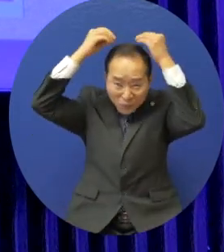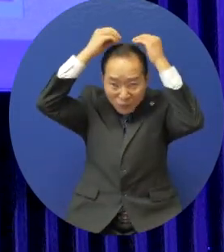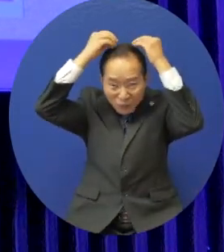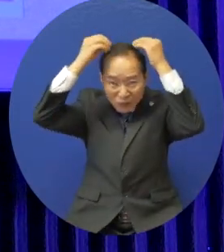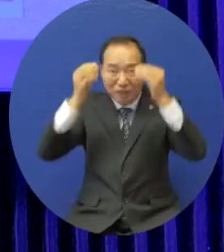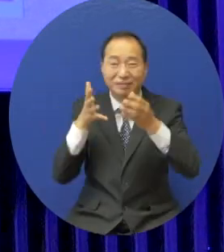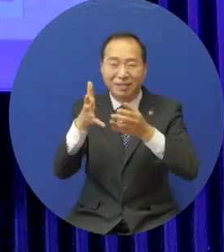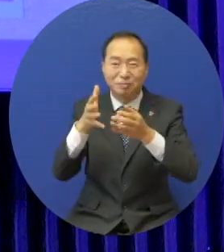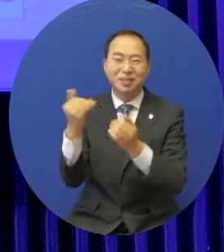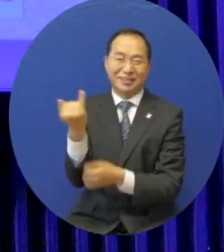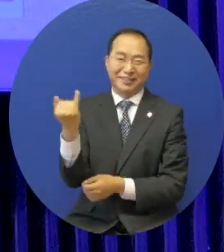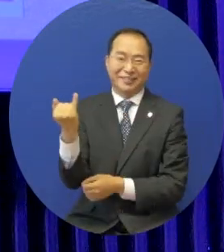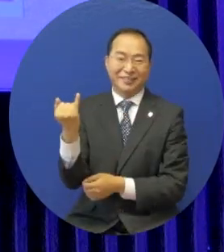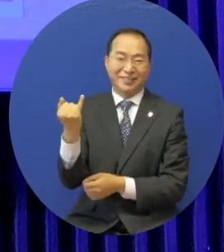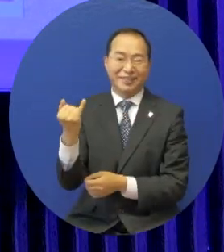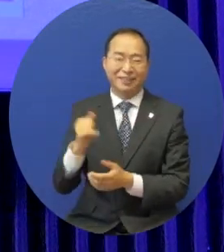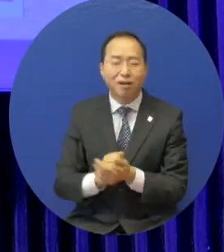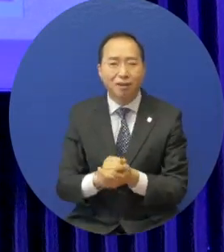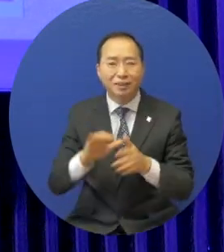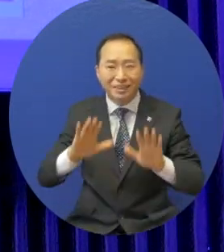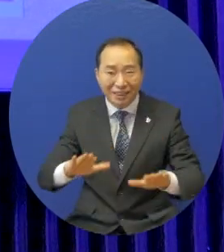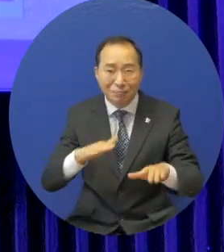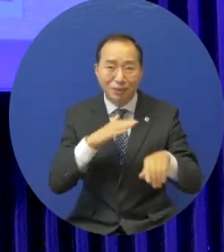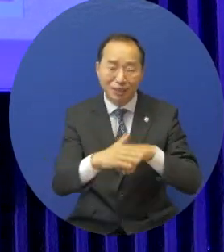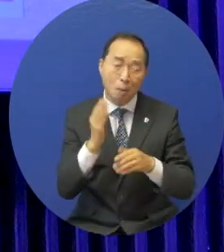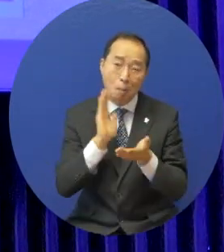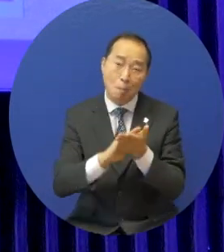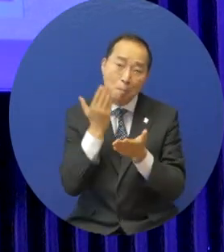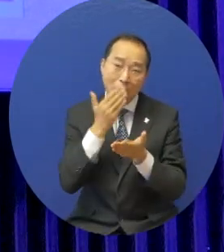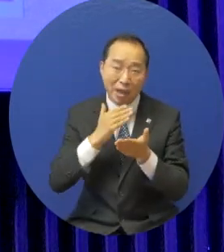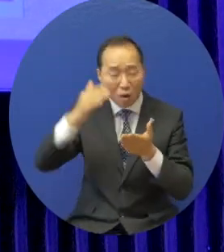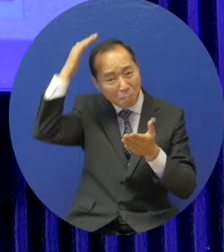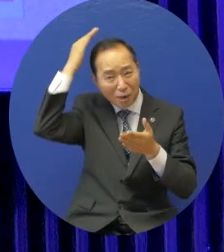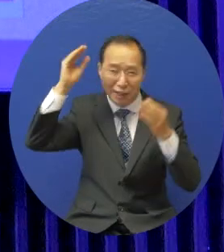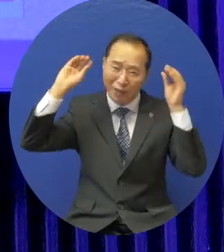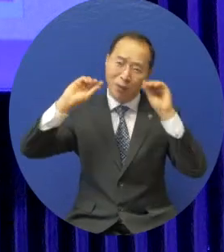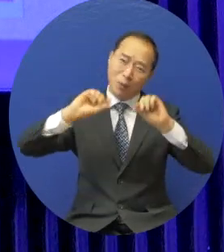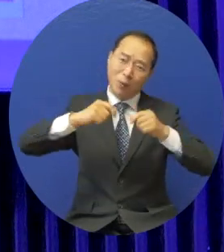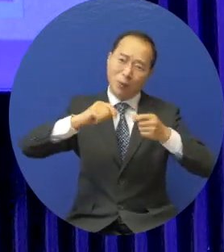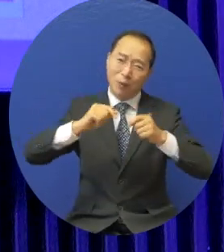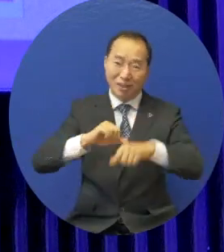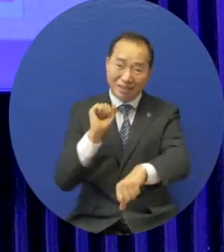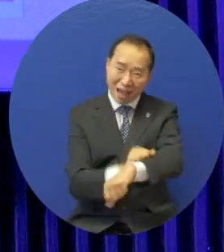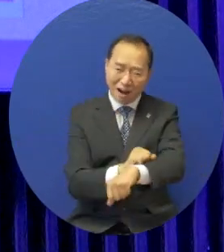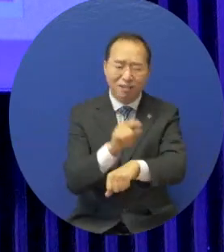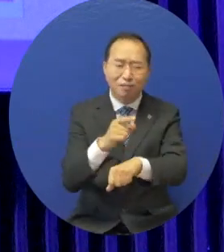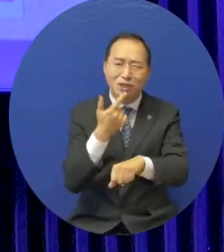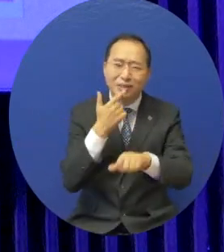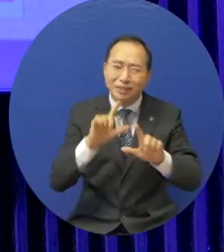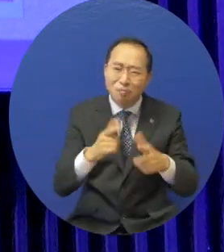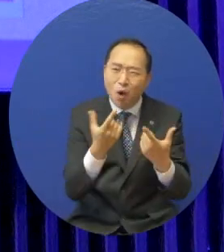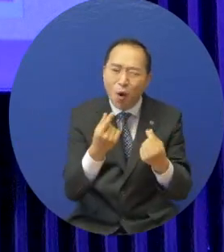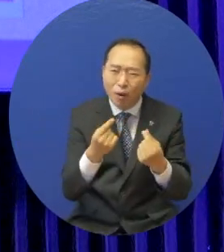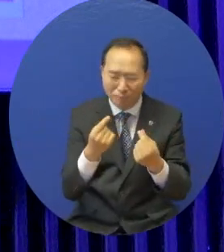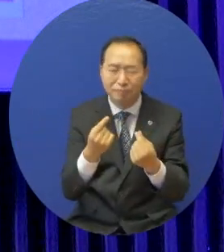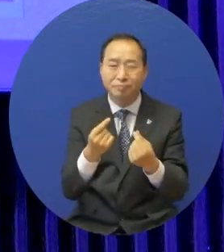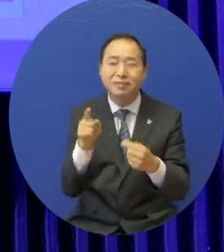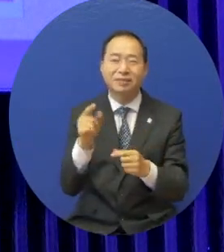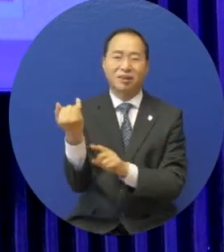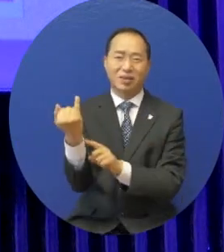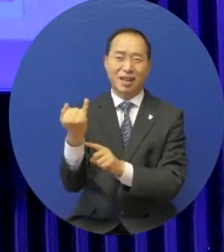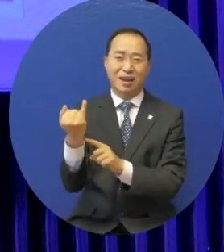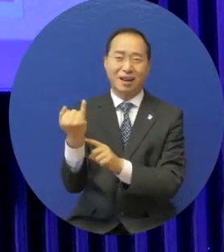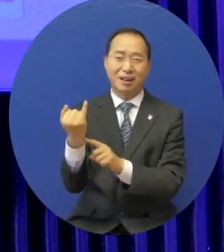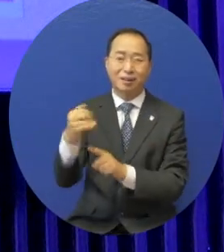1481년에 마무리됐던 동국여지 승남을 1528년부터 시작을 해서 1530년에 다시 신증한